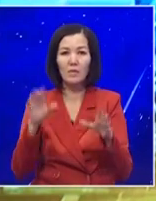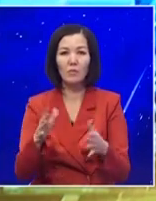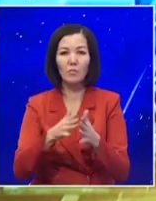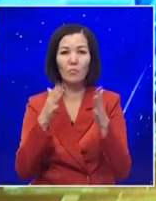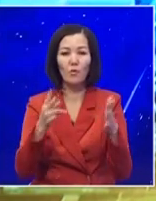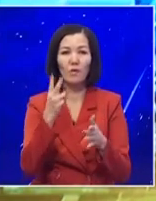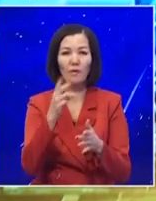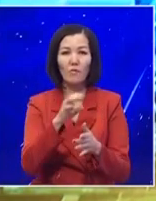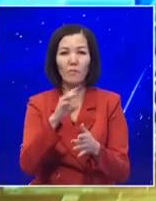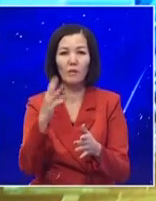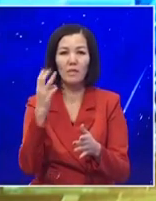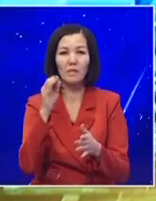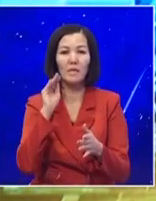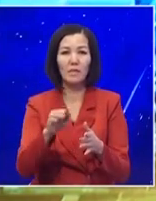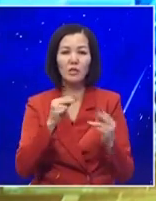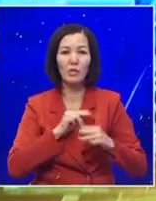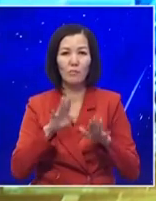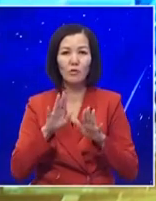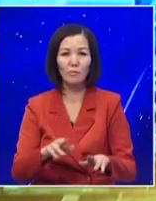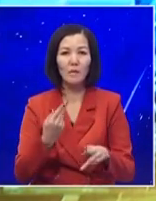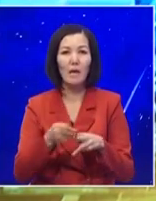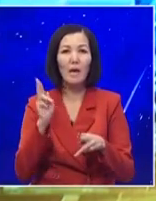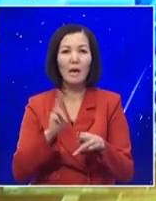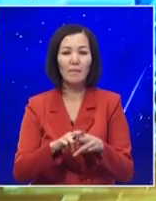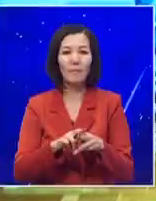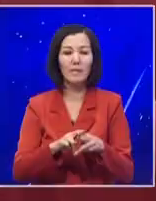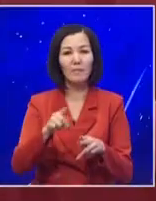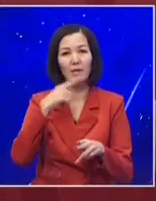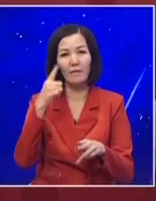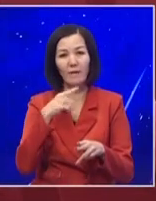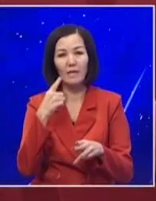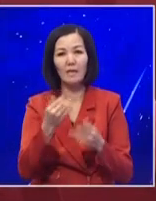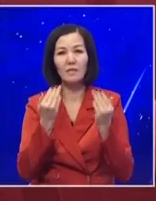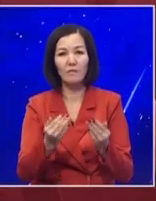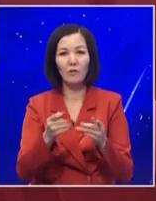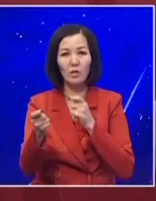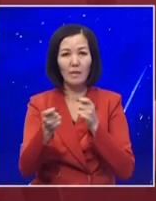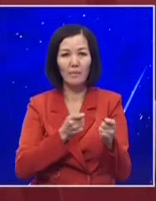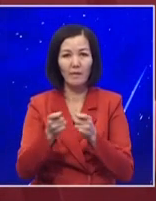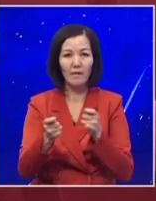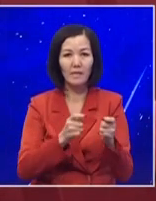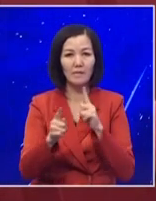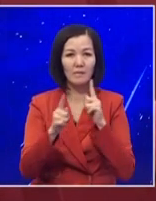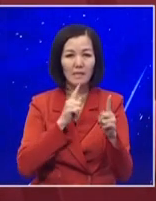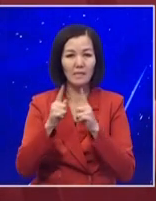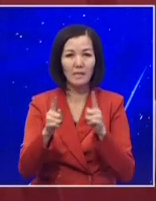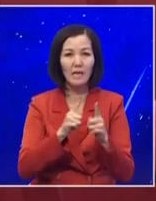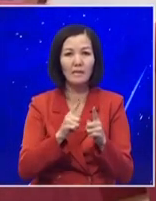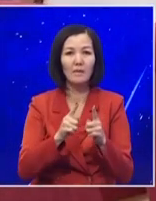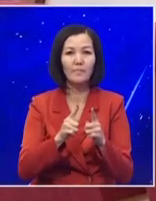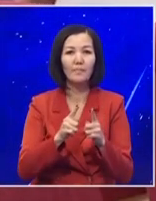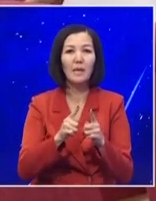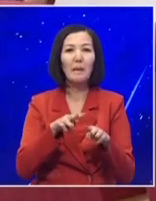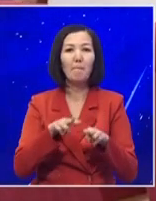более 2 300 000 рабочих мест. Об этом и не только говорили на правительственном заседании под